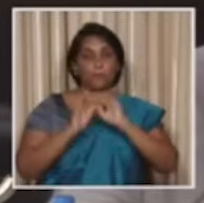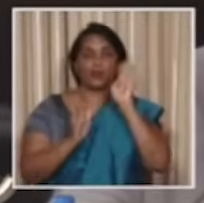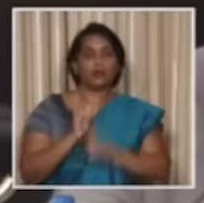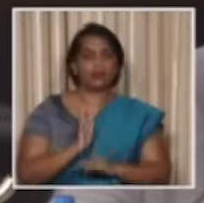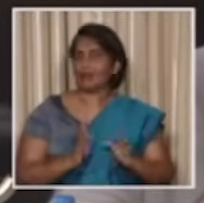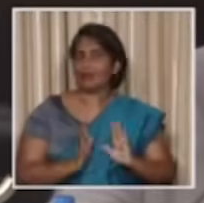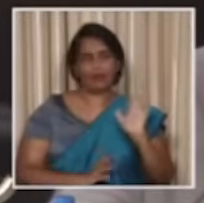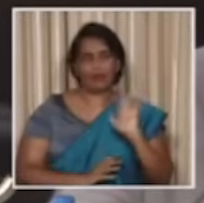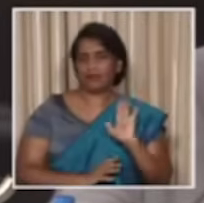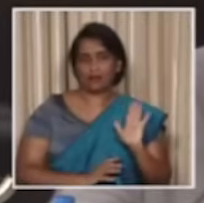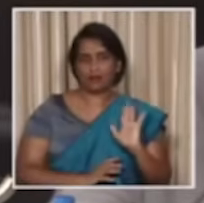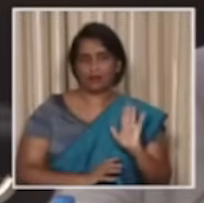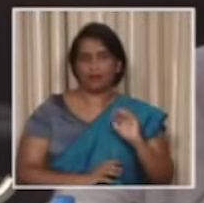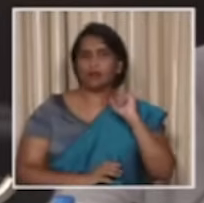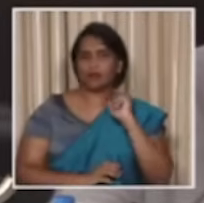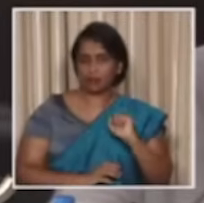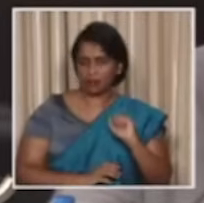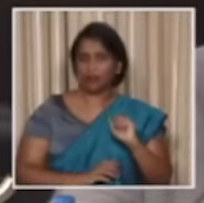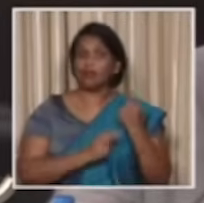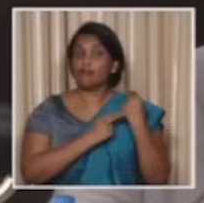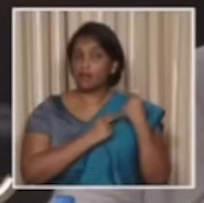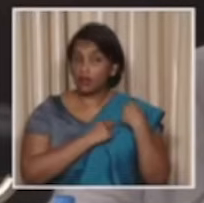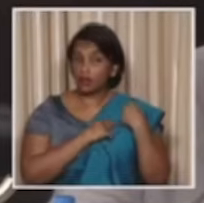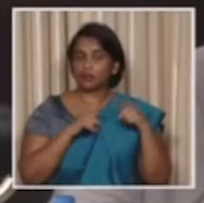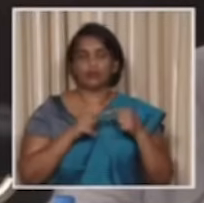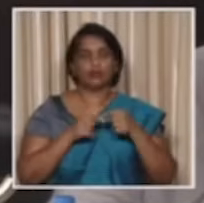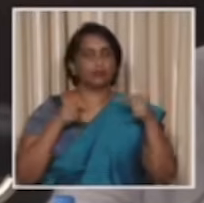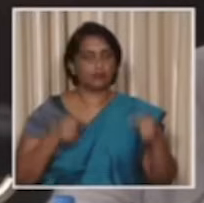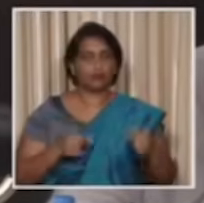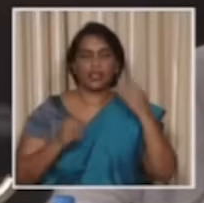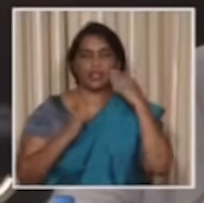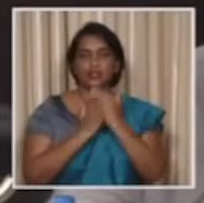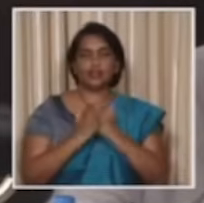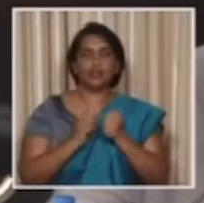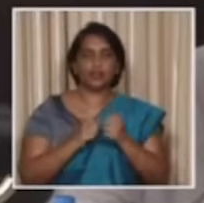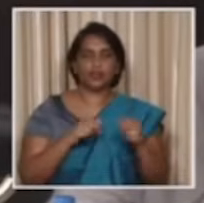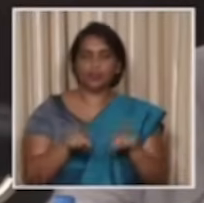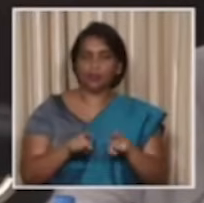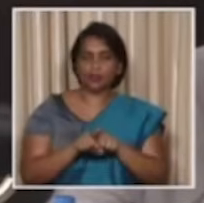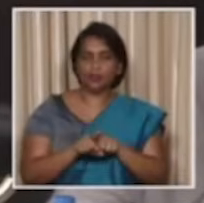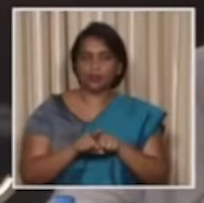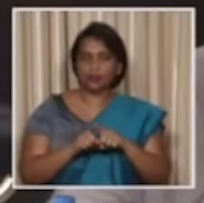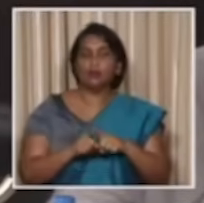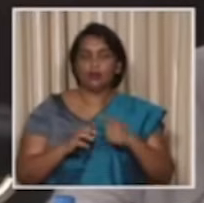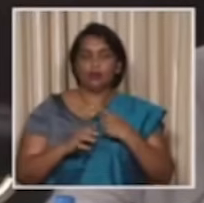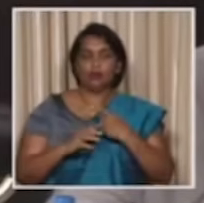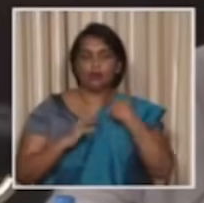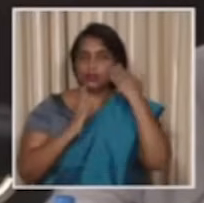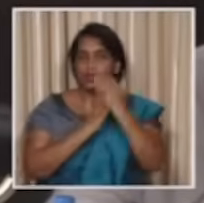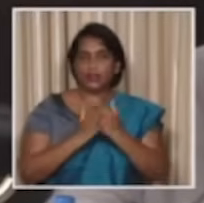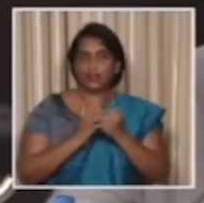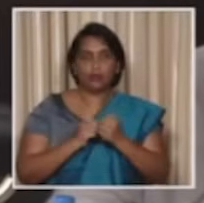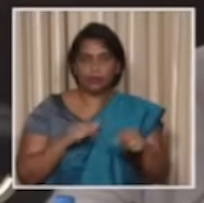එහෙම වෙන්නේ නැහැ. මොකද වග කියන විපක්ෂයක් හැටියට අපි අත්ත කියන්න ඕනේ. ඔව් යම් කිසි කැපීමක් සිද්ධ